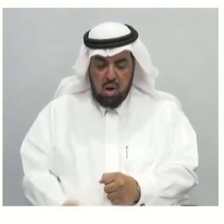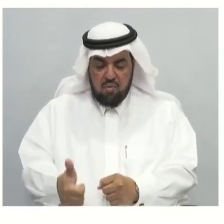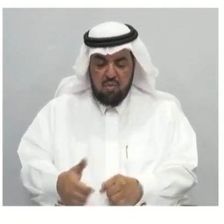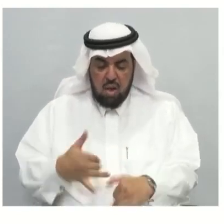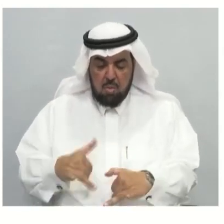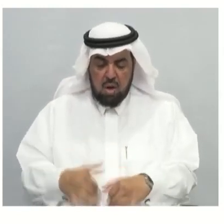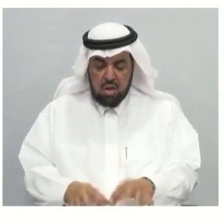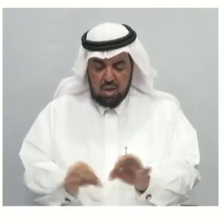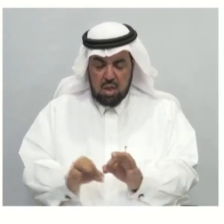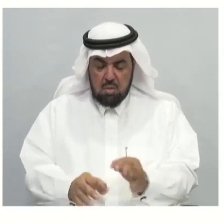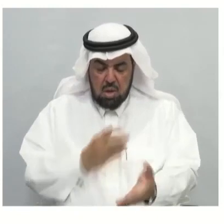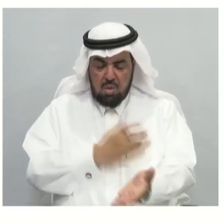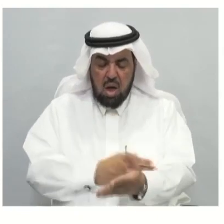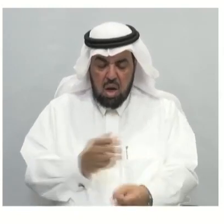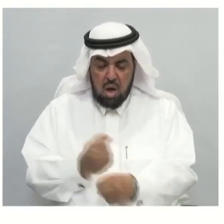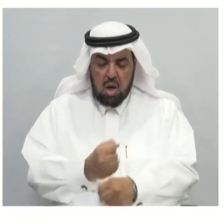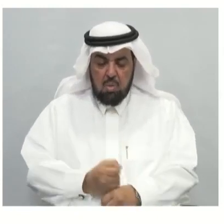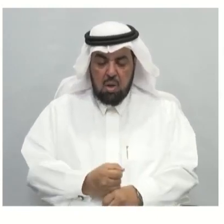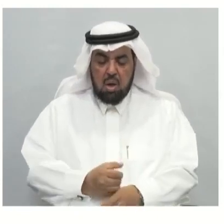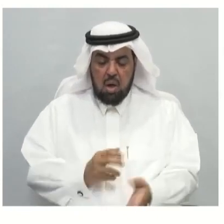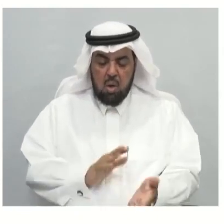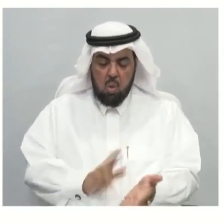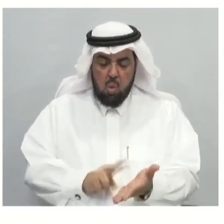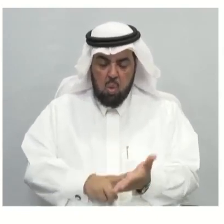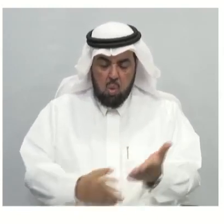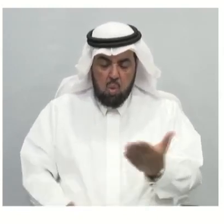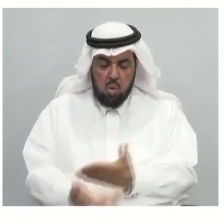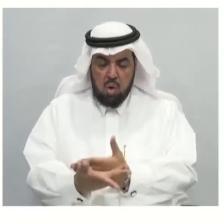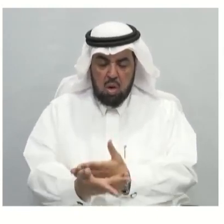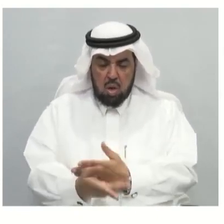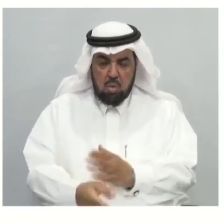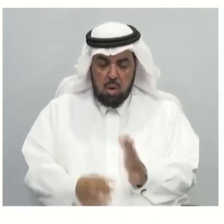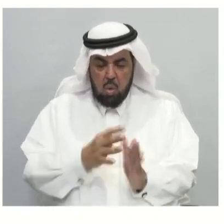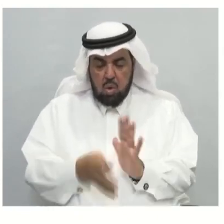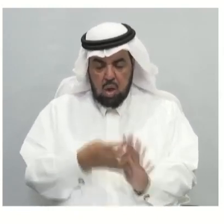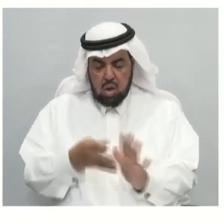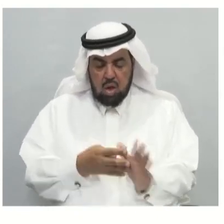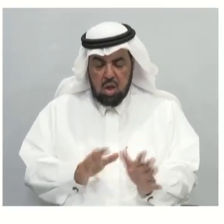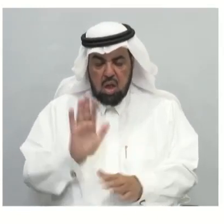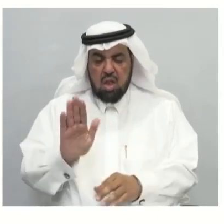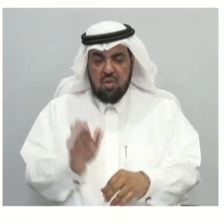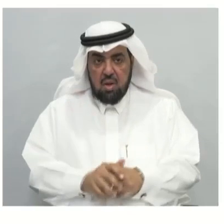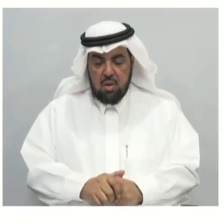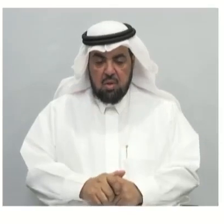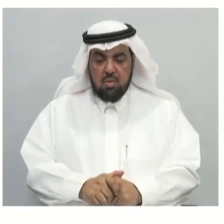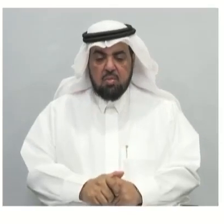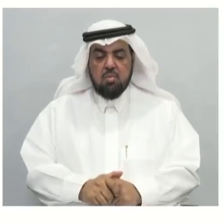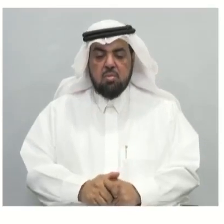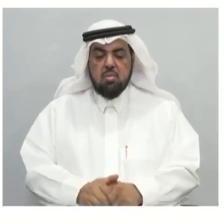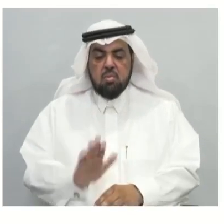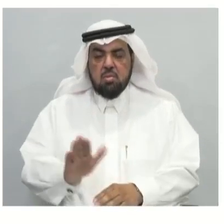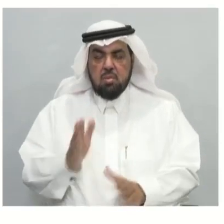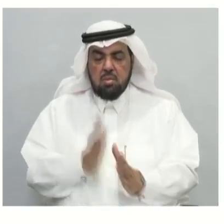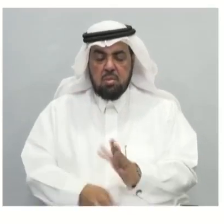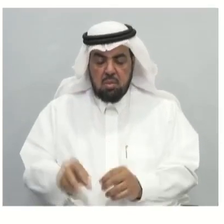ممارسات تصميم تقارير الاعمال الطباعه وتخطيط ال صفحه مستندات الاعمال